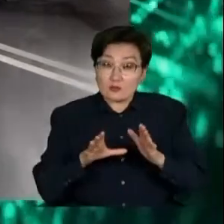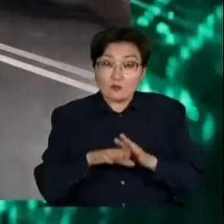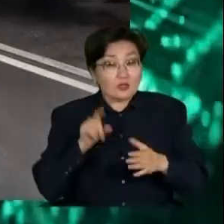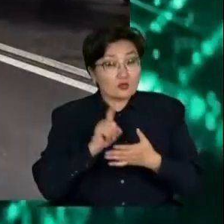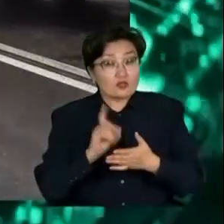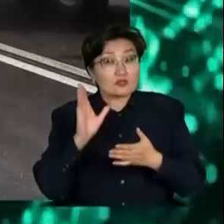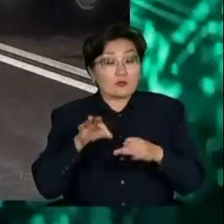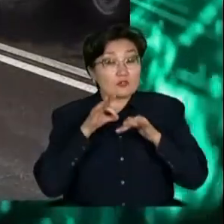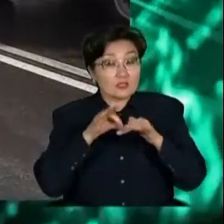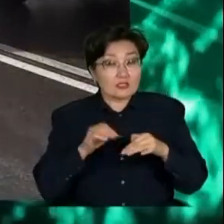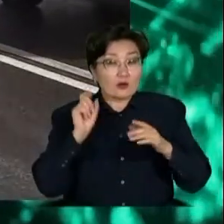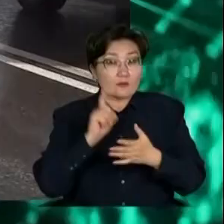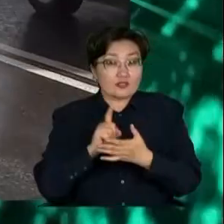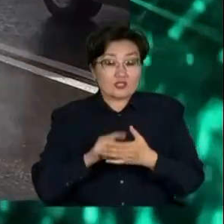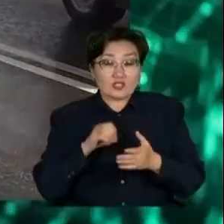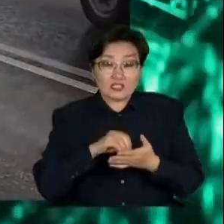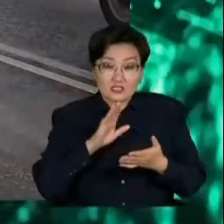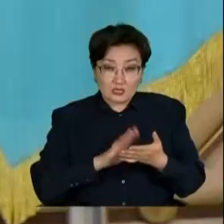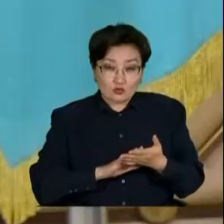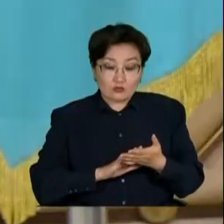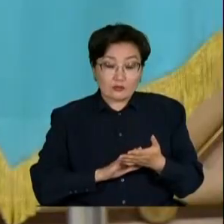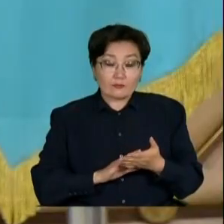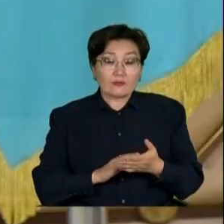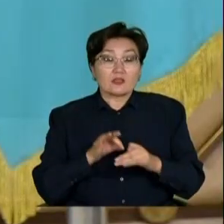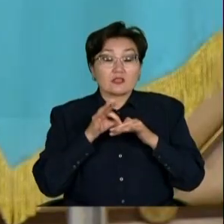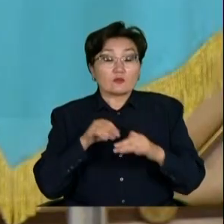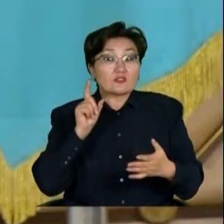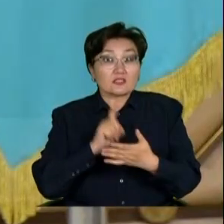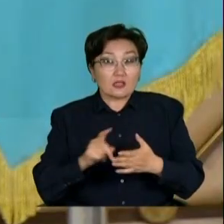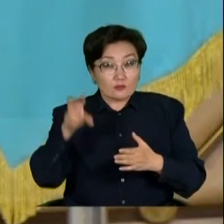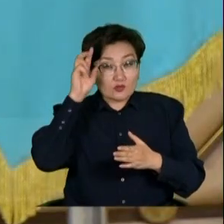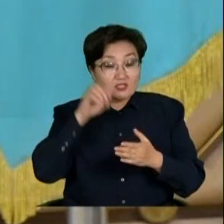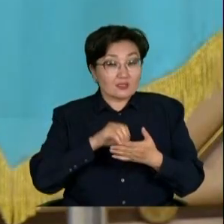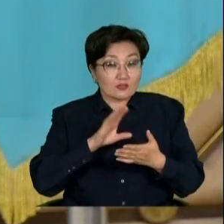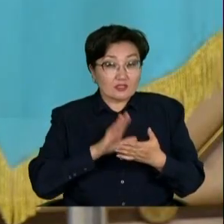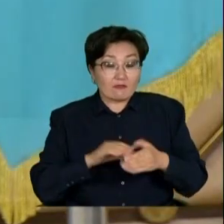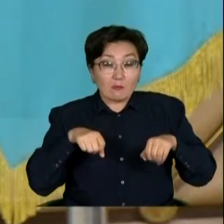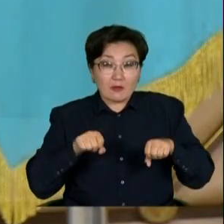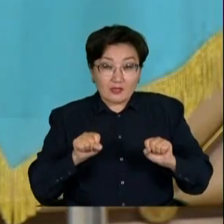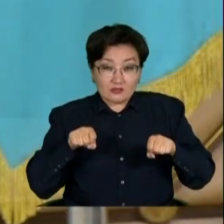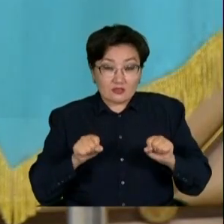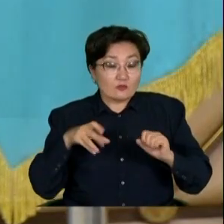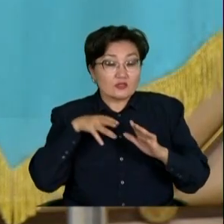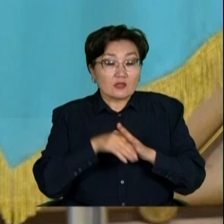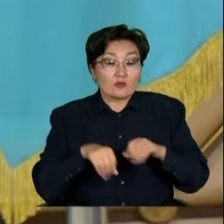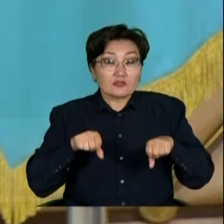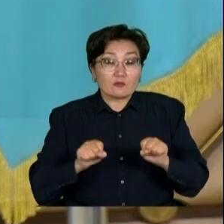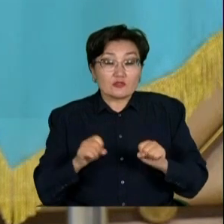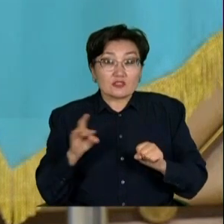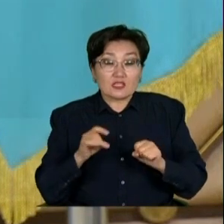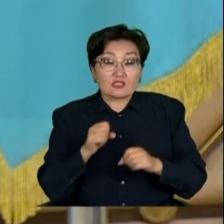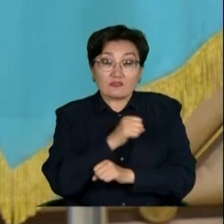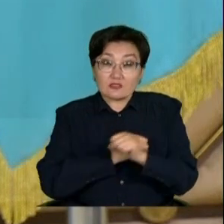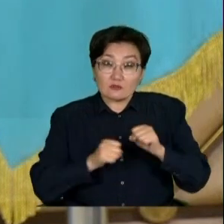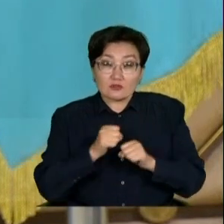должен будет пройти обязательную регистрацию. Вводится обязательно государственная регистрация мопедов, включая мопеды с объемом